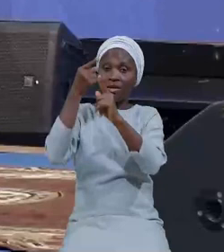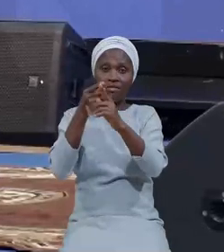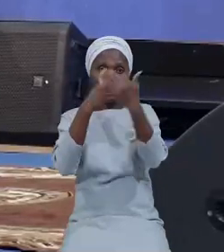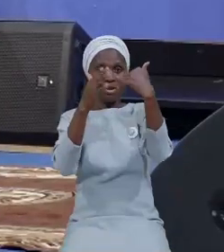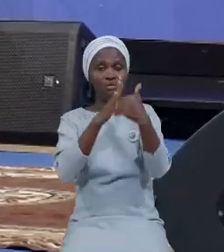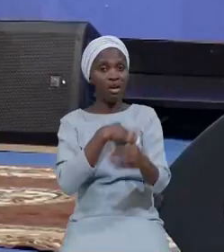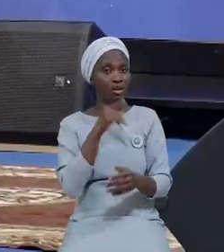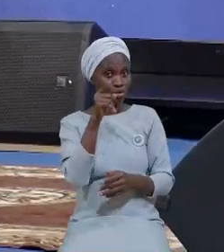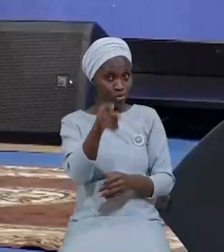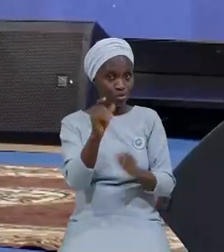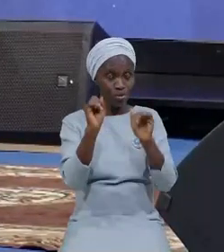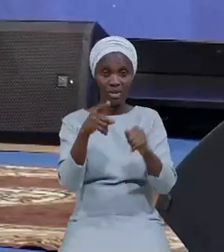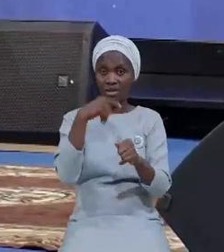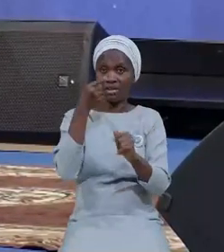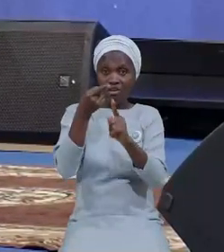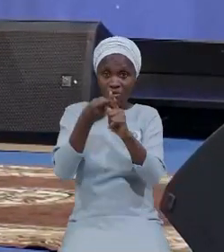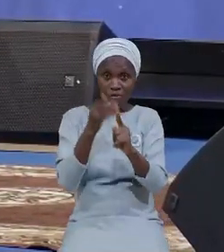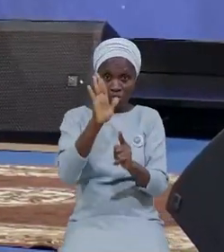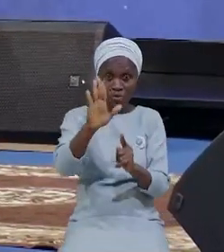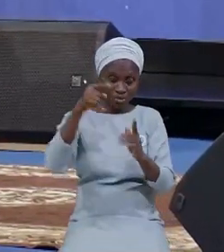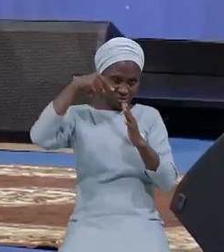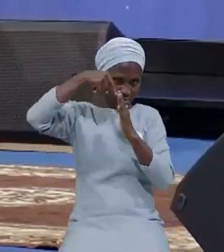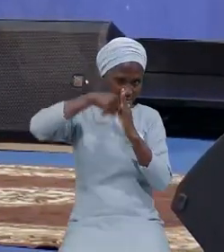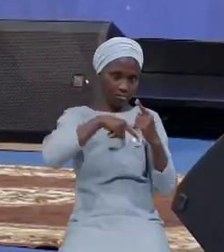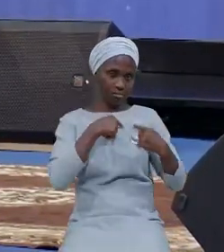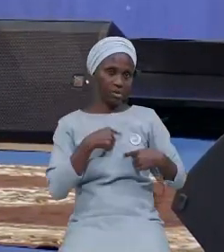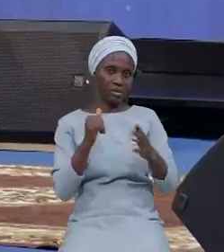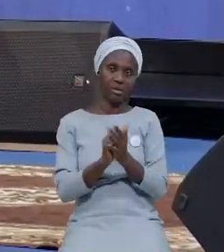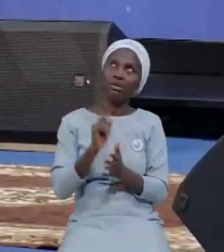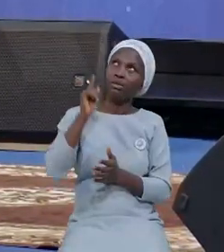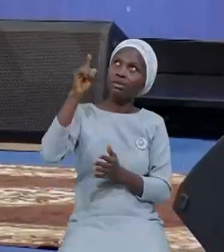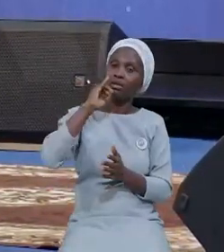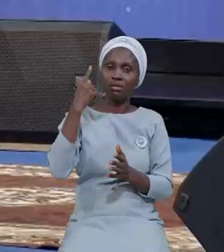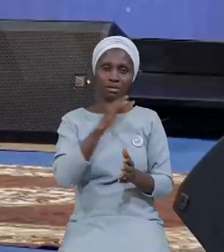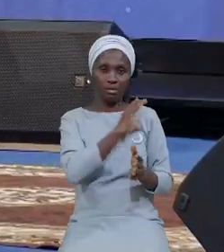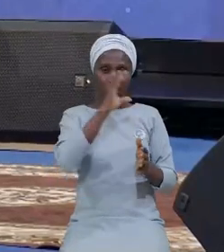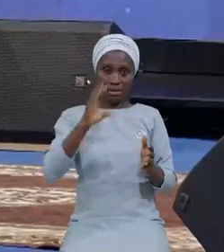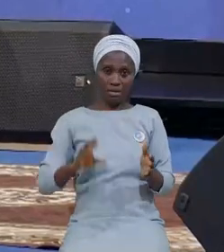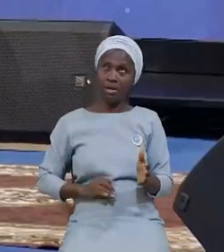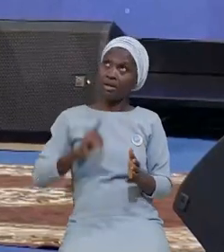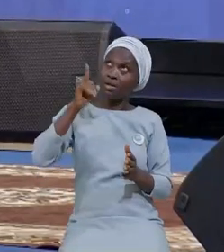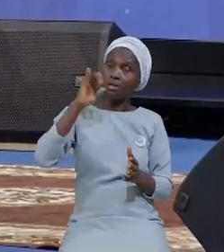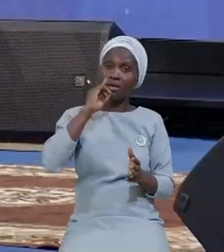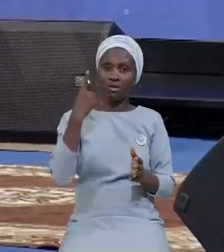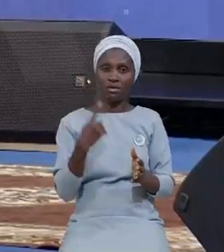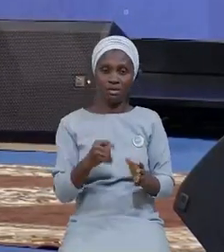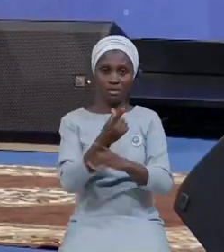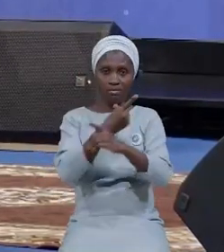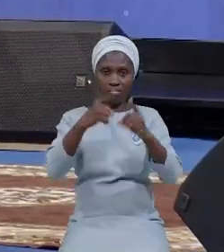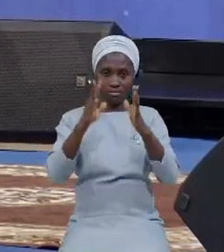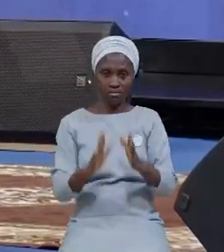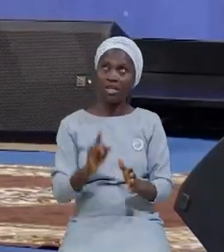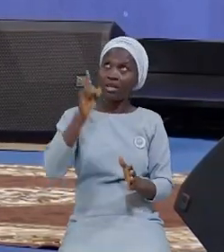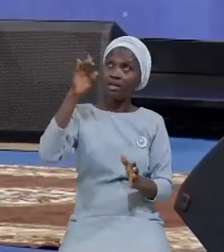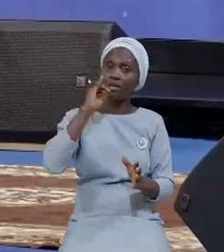Ciel et tu peux dire le plus profond de ton cœur il est le Christ il est le